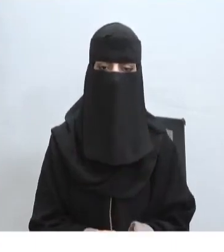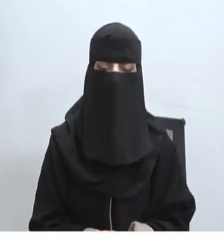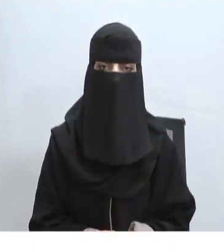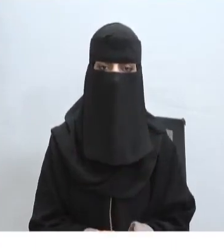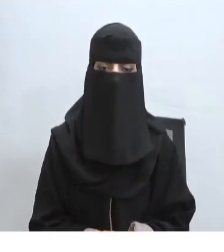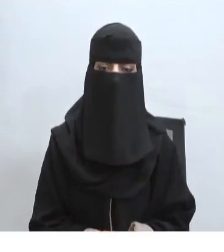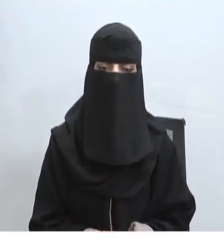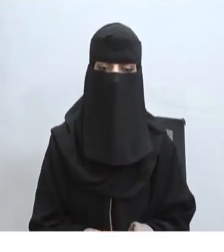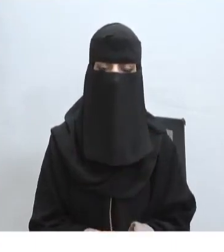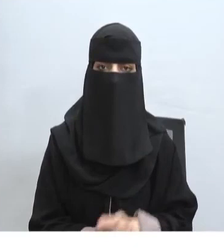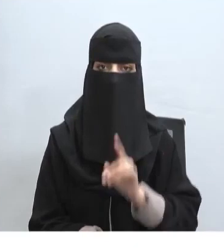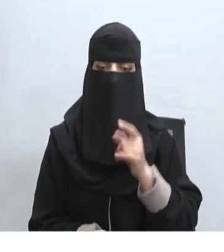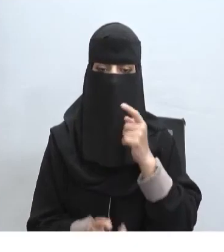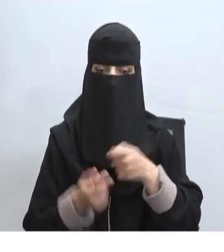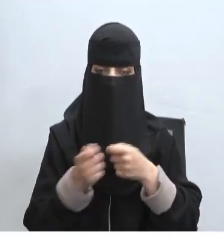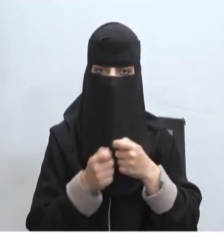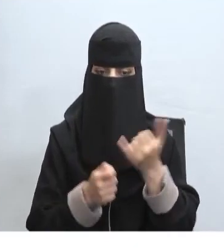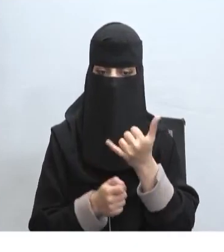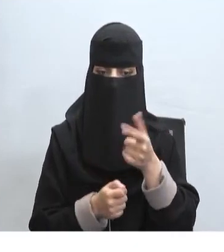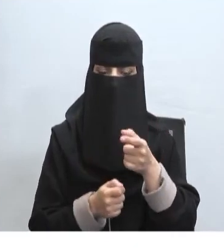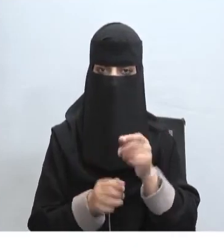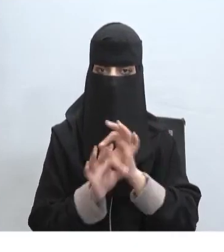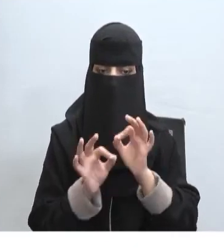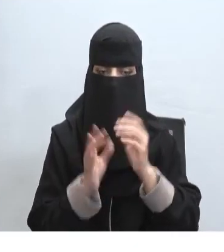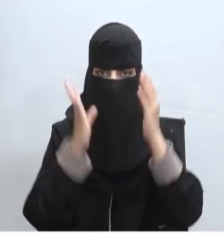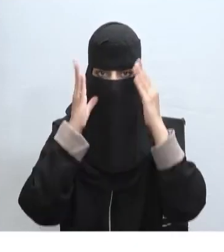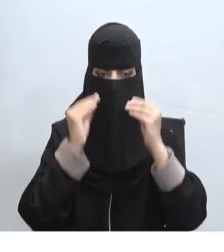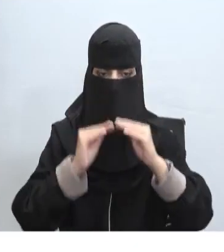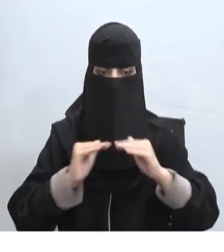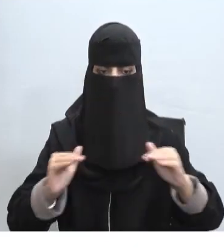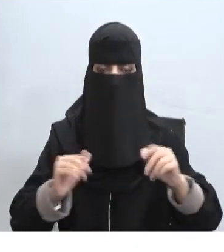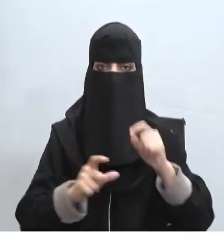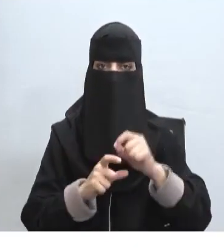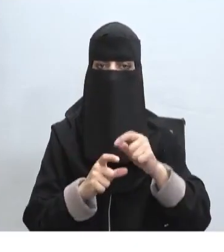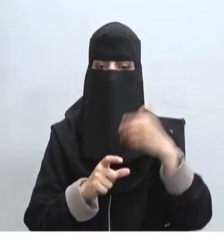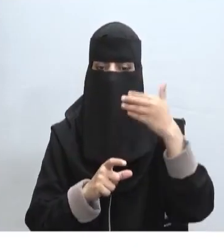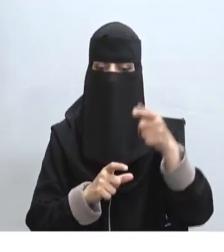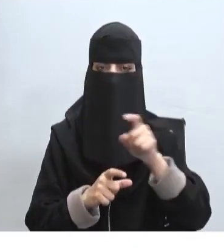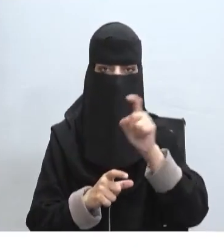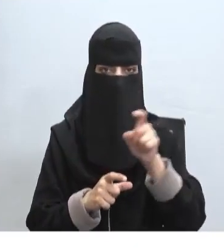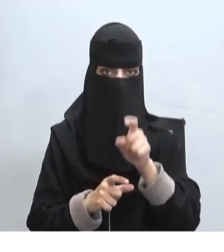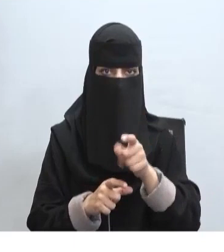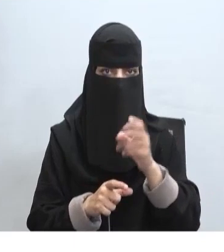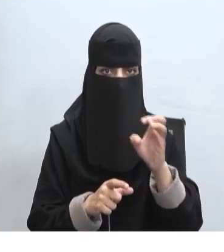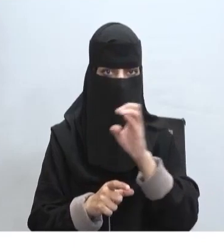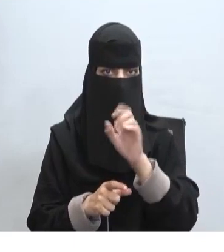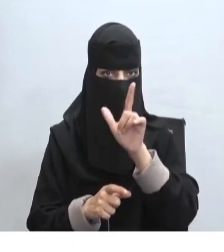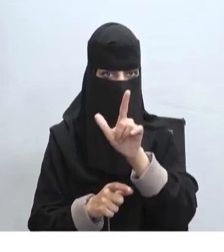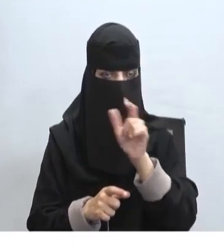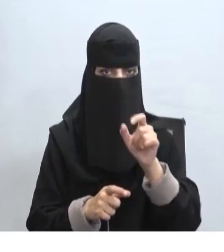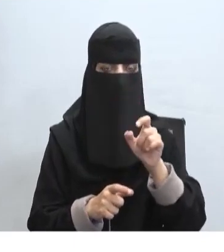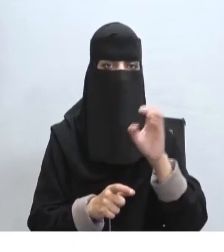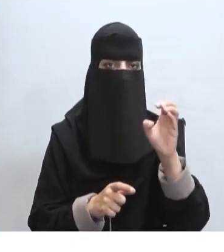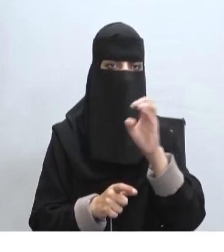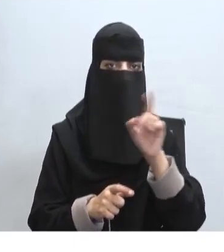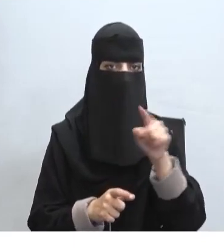المراجعه لا يعتبر الاستثمار ضروريا لتوفير الامال المالي في المستقبل هل الاجابه او العباره هذه عباره